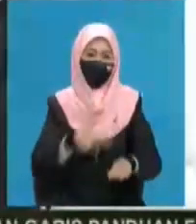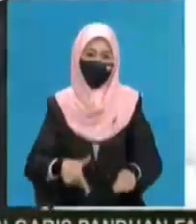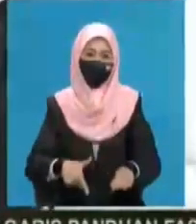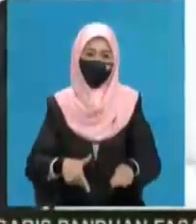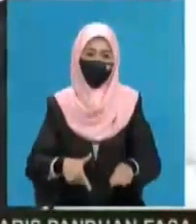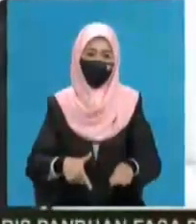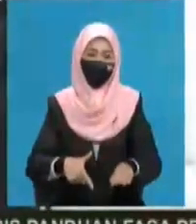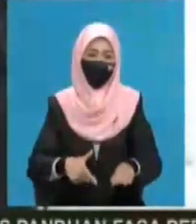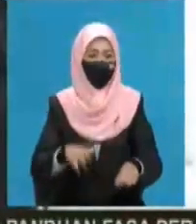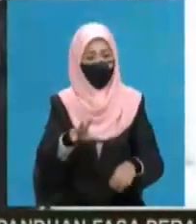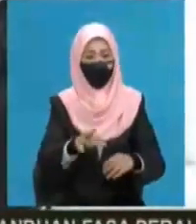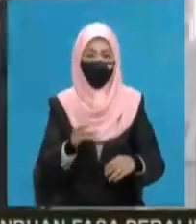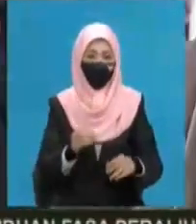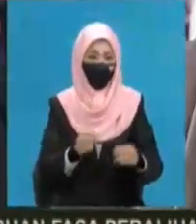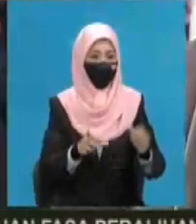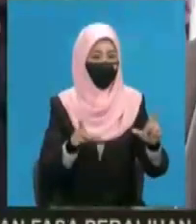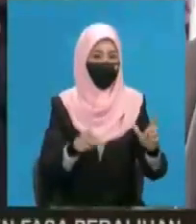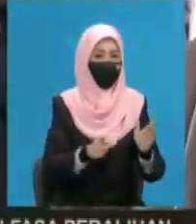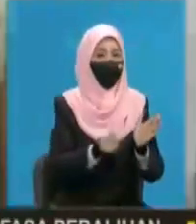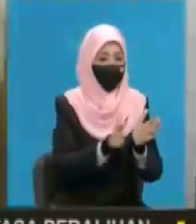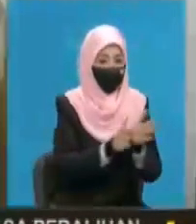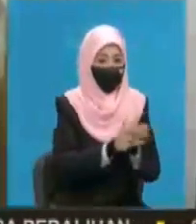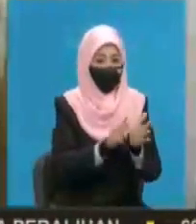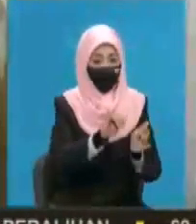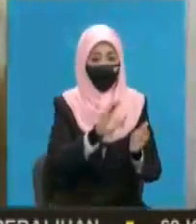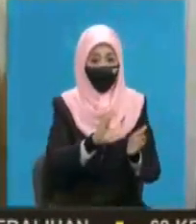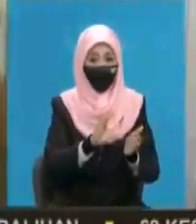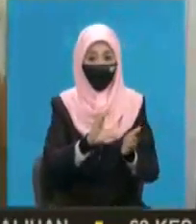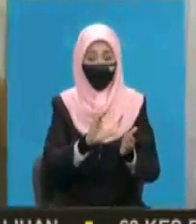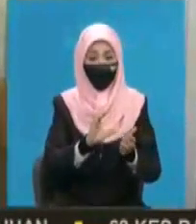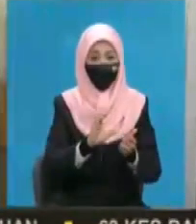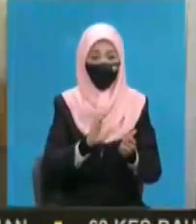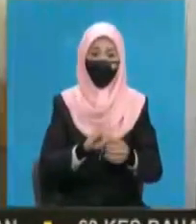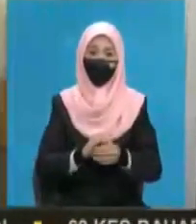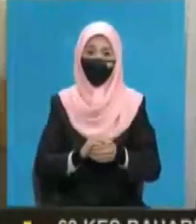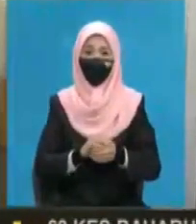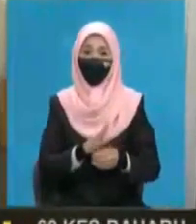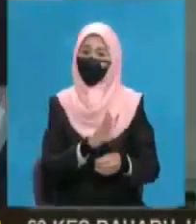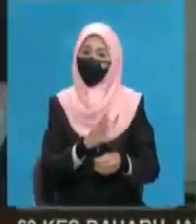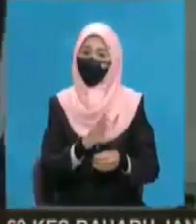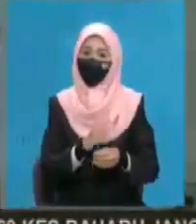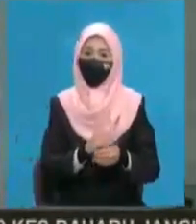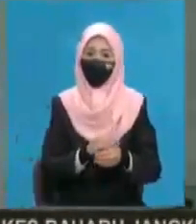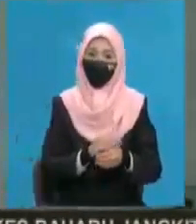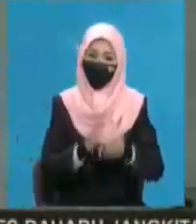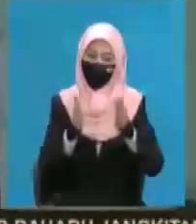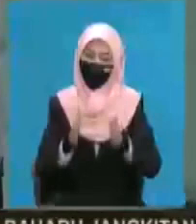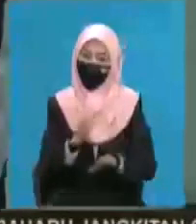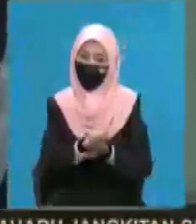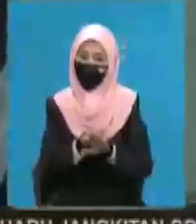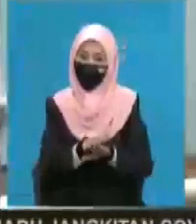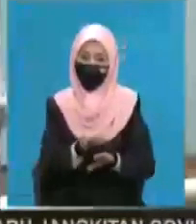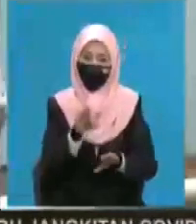pengambilan KTP mengenal and badge baikan nya adalah ia di urang ramayani